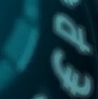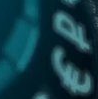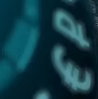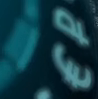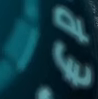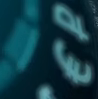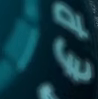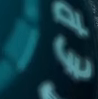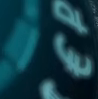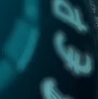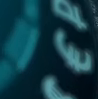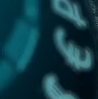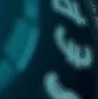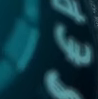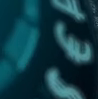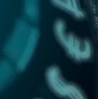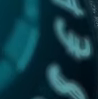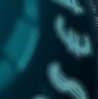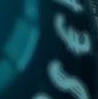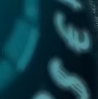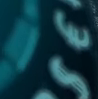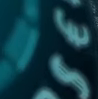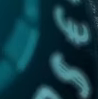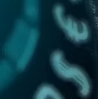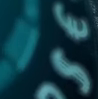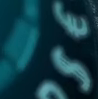Доллар США – 389 тенге 46 тиин.